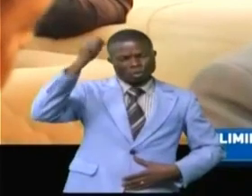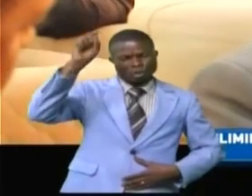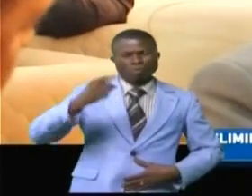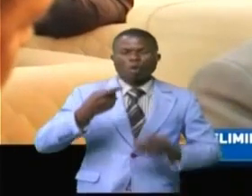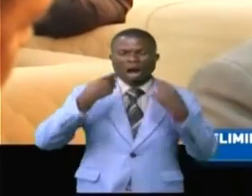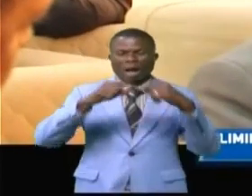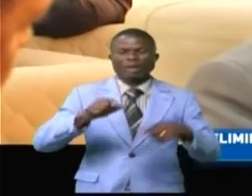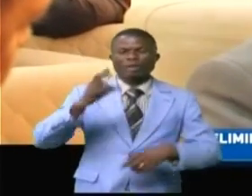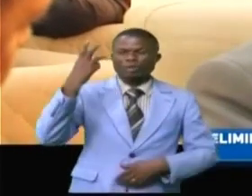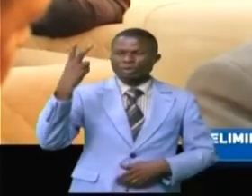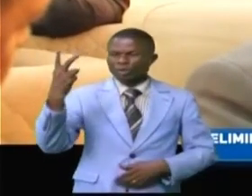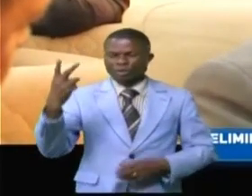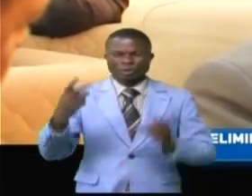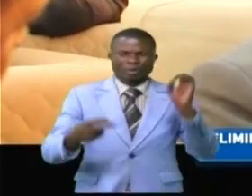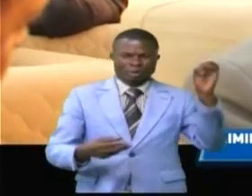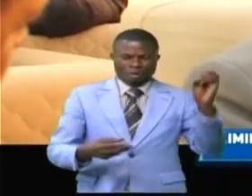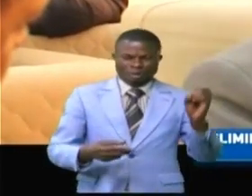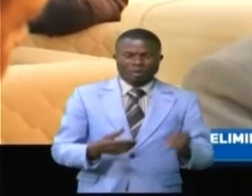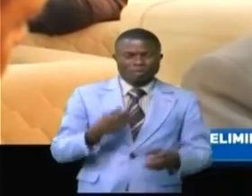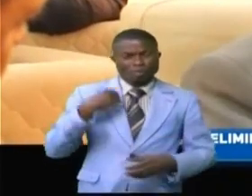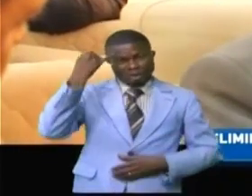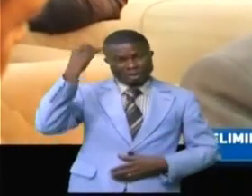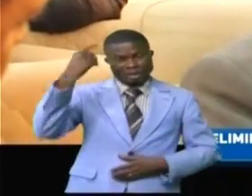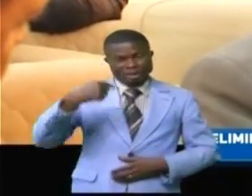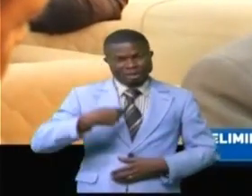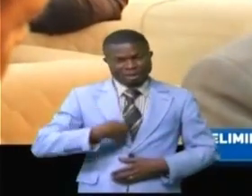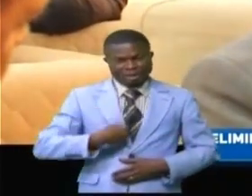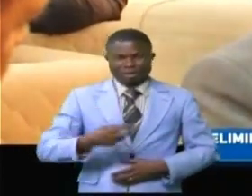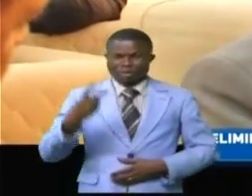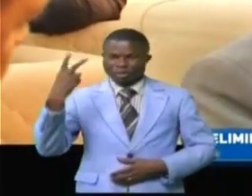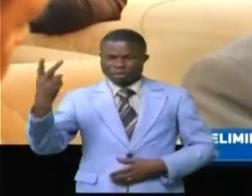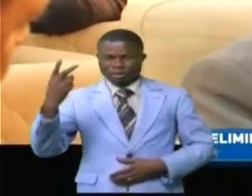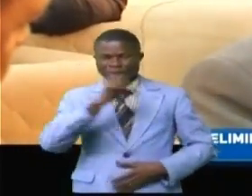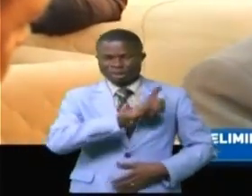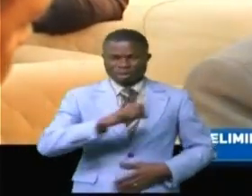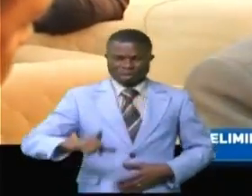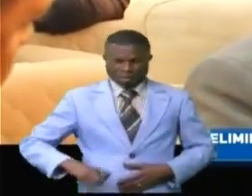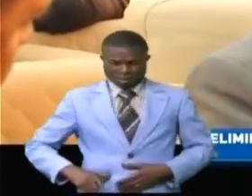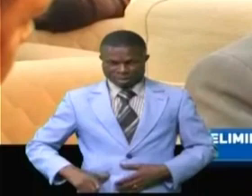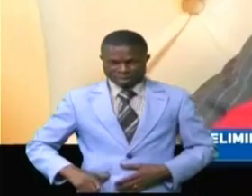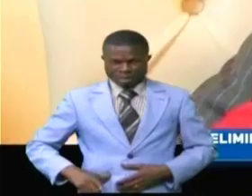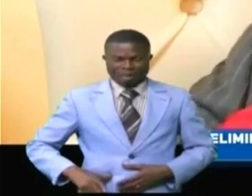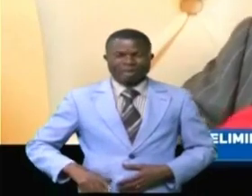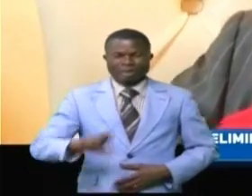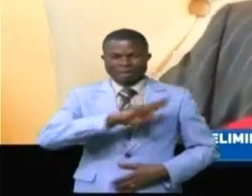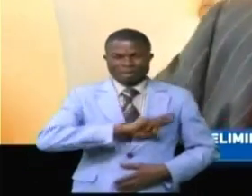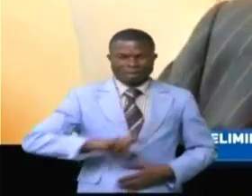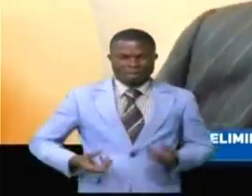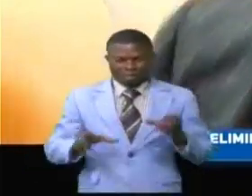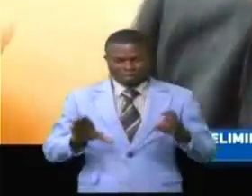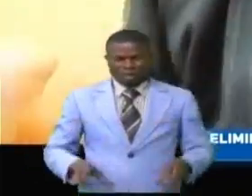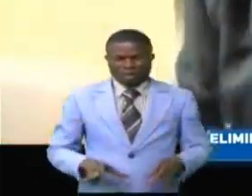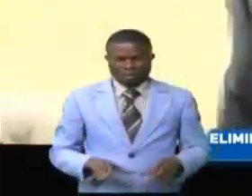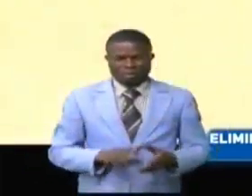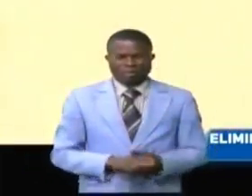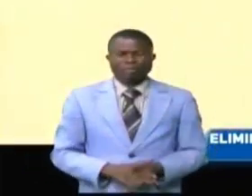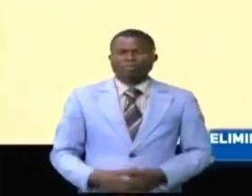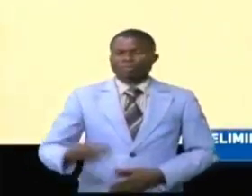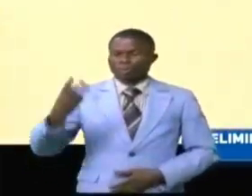pense que ce sera 2 buts pour les Léopards, donc la RDC. Oui,